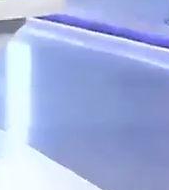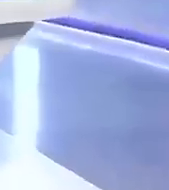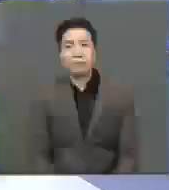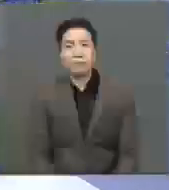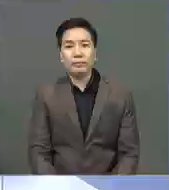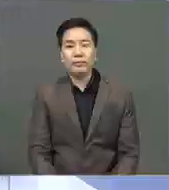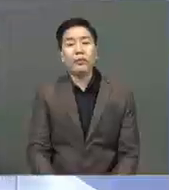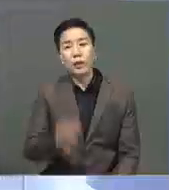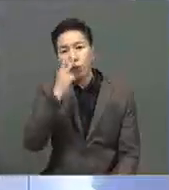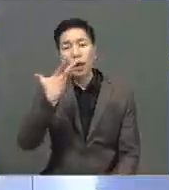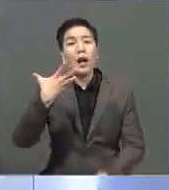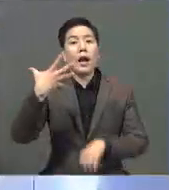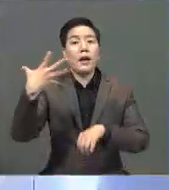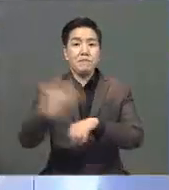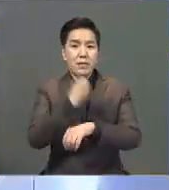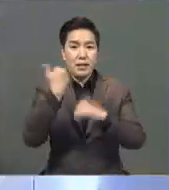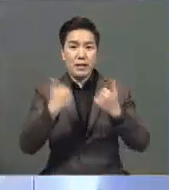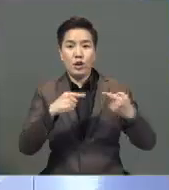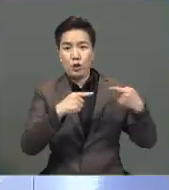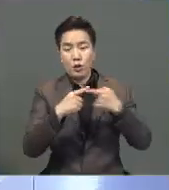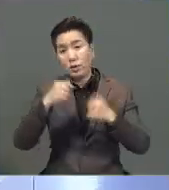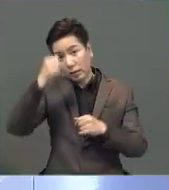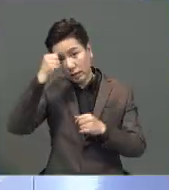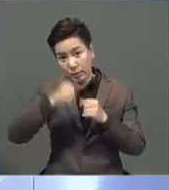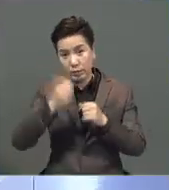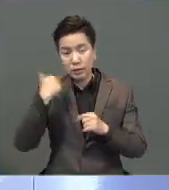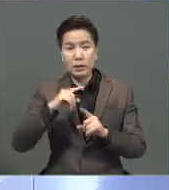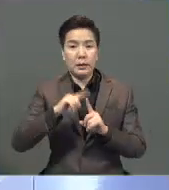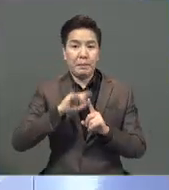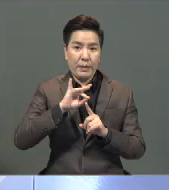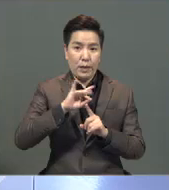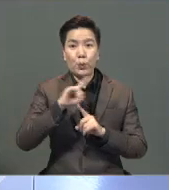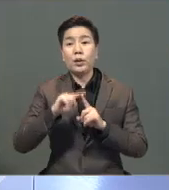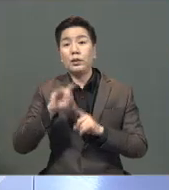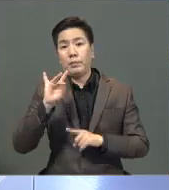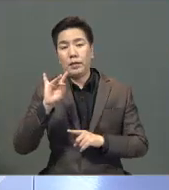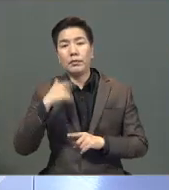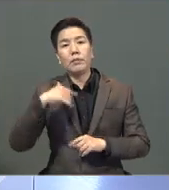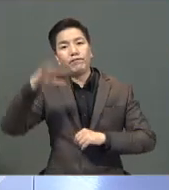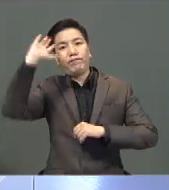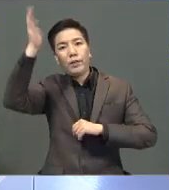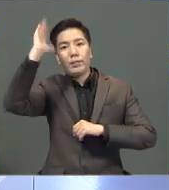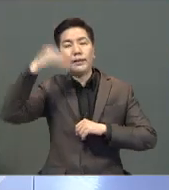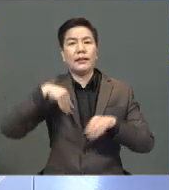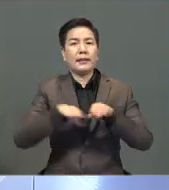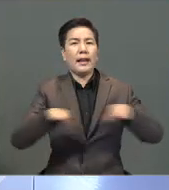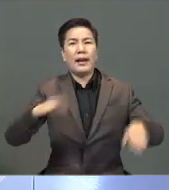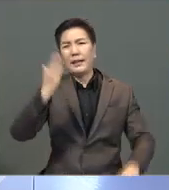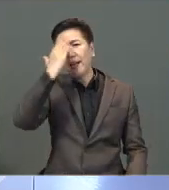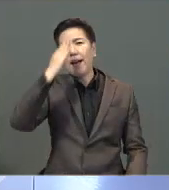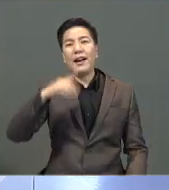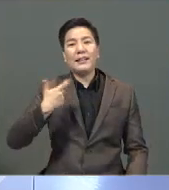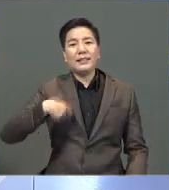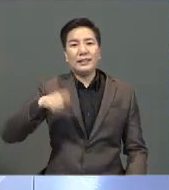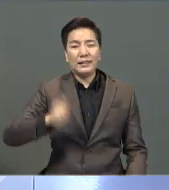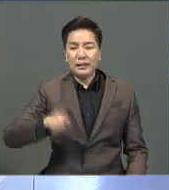มาดูเรื่องของคดีทางการเมืองกันบ้างดีกว่าถ้าจำกันได้เมื่อช่วงวันที่ 8สิงหาคมเนี่ยมีการไปปราศรัยอยู่ที่หน้าศาลหลังจาก